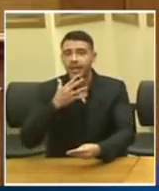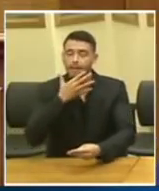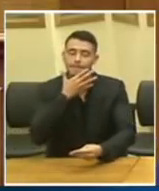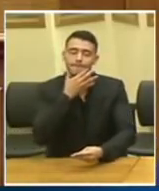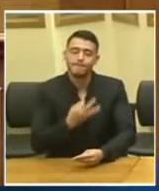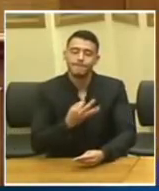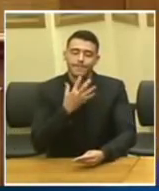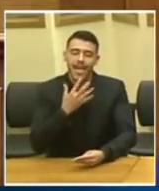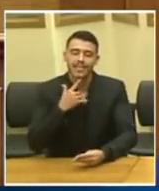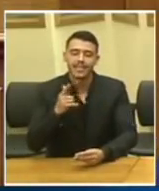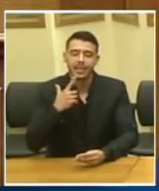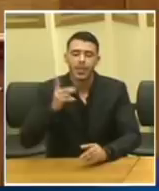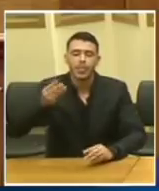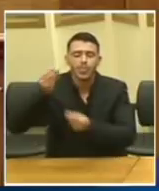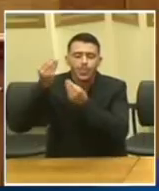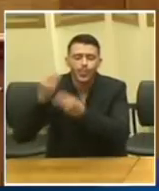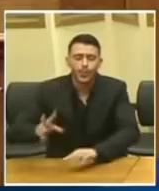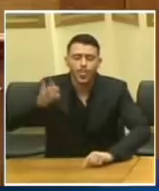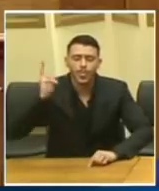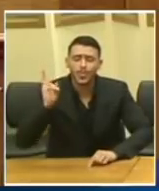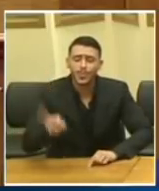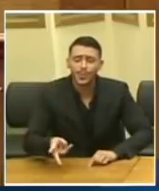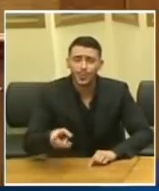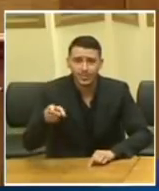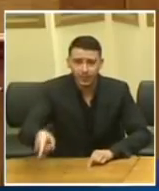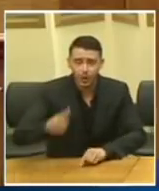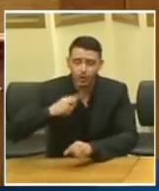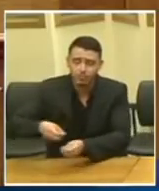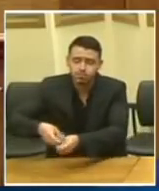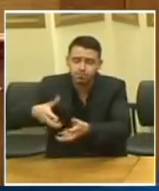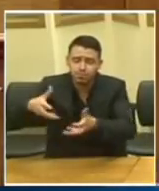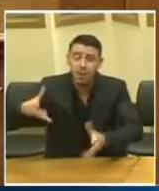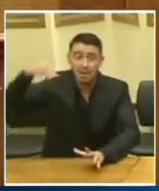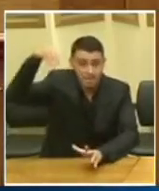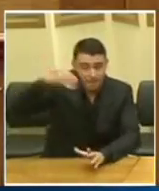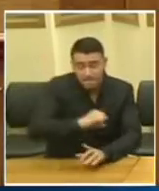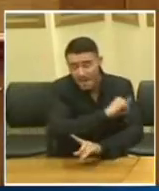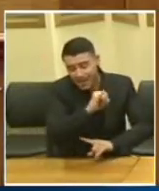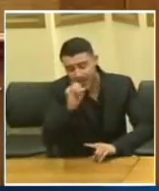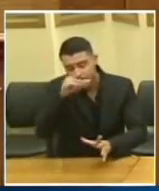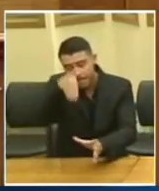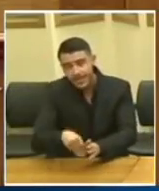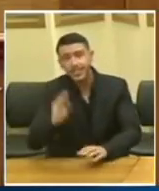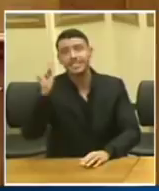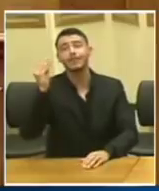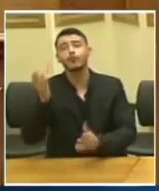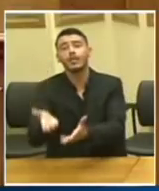μέσα στο άνδρο της δημοκρατίας, στο Κοινοβούλιο. Έχετε τεράστια την